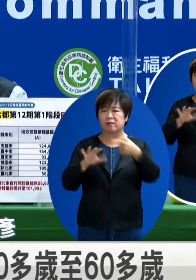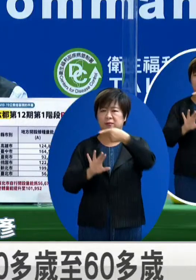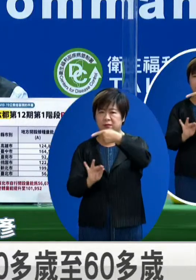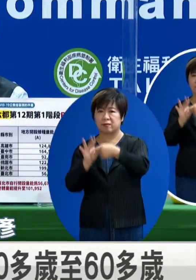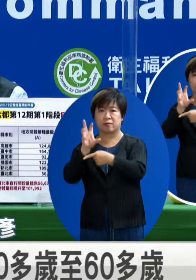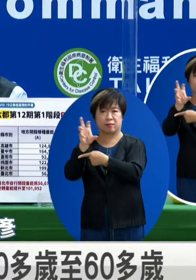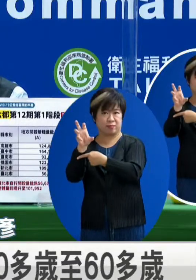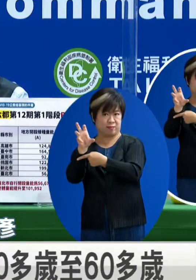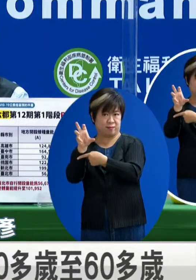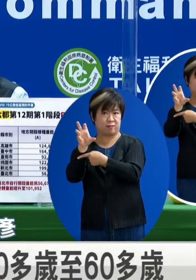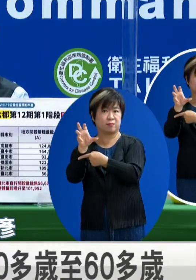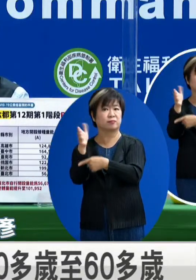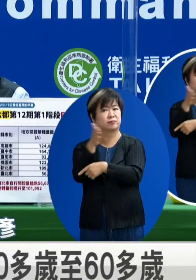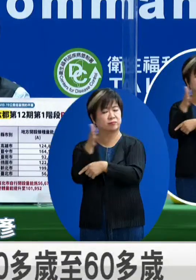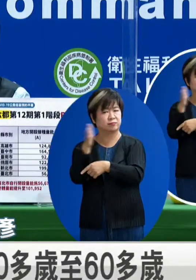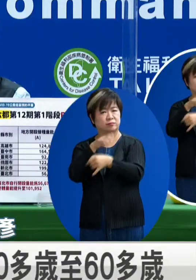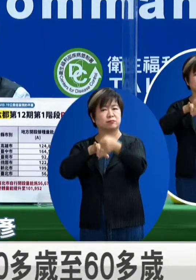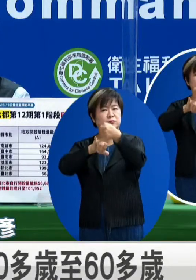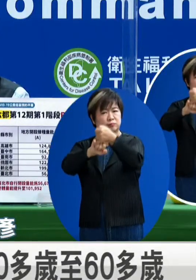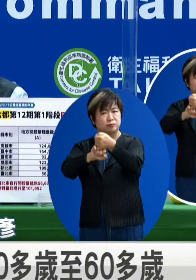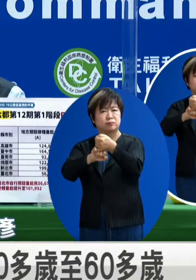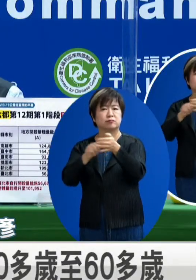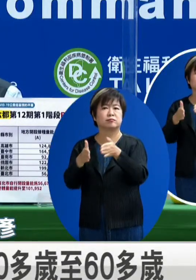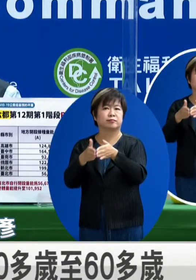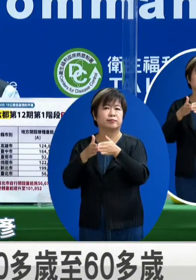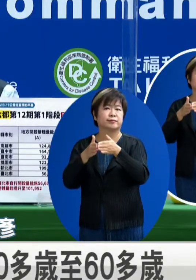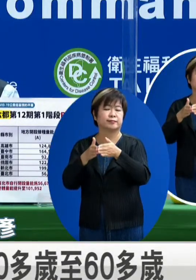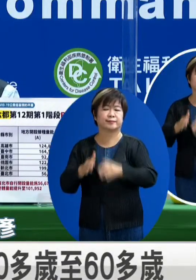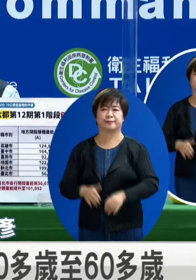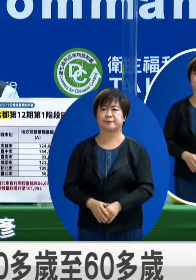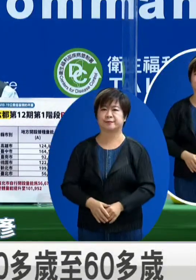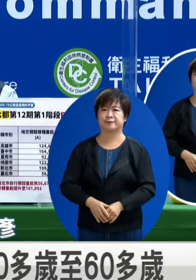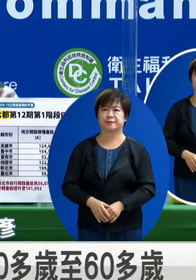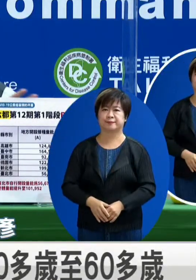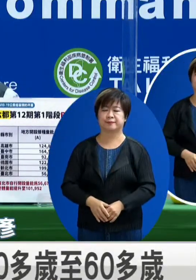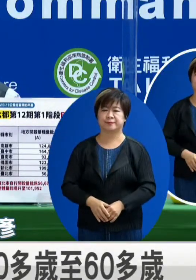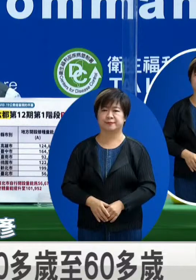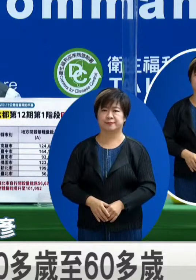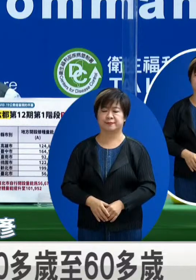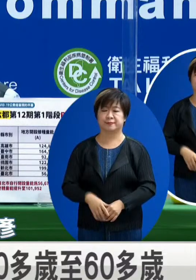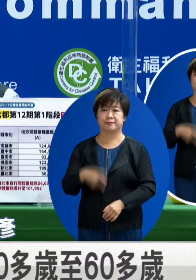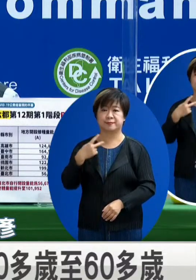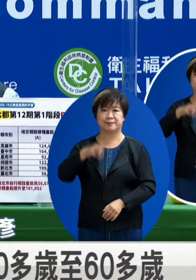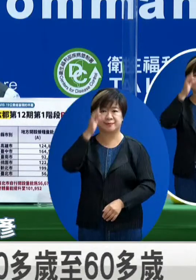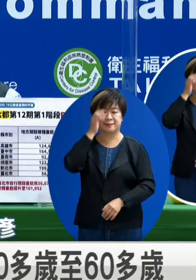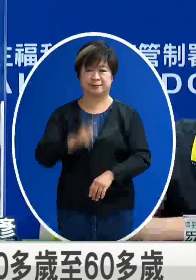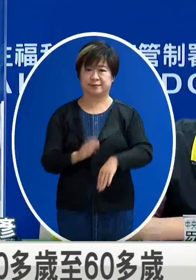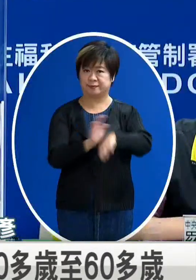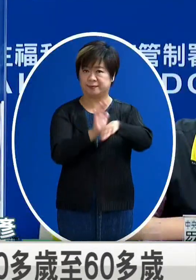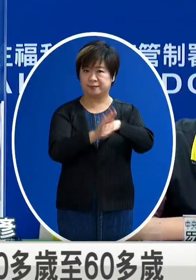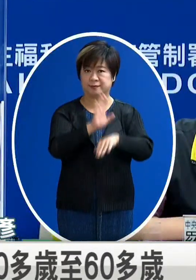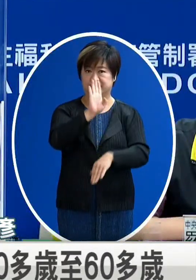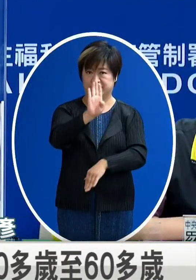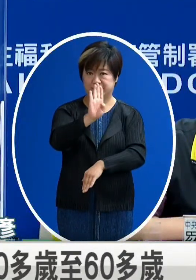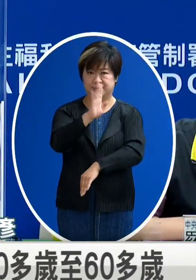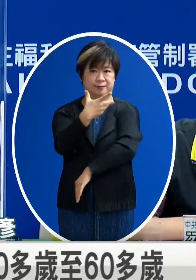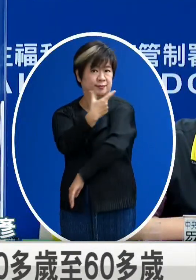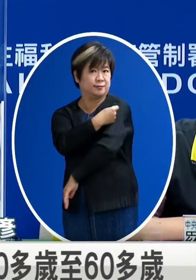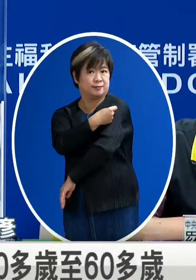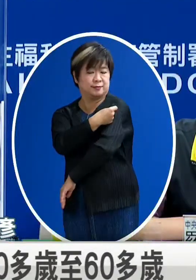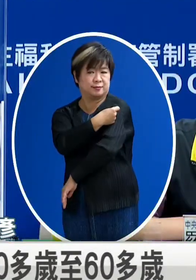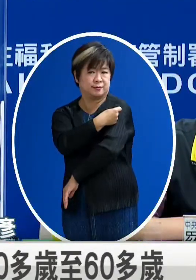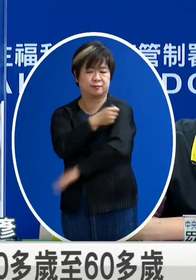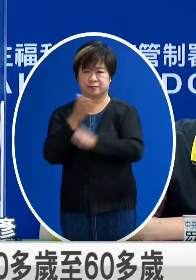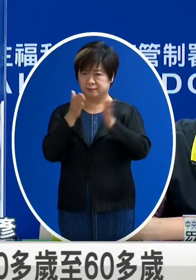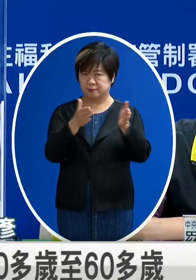8%上下嘛，都大概在8%的上下，大概这个是。那大家看左手边 BNT 的部分，那